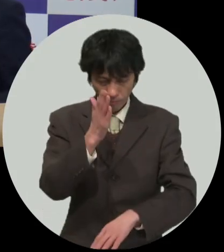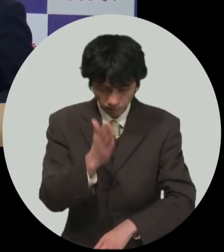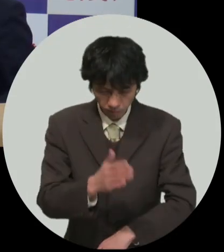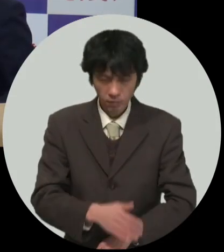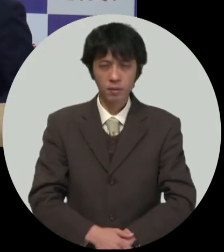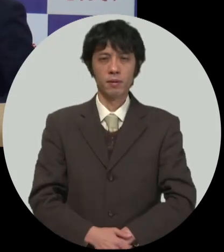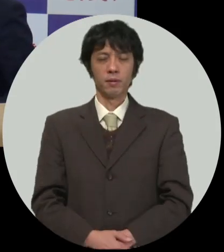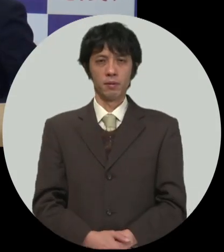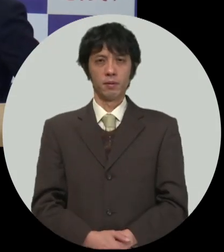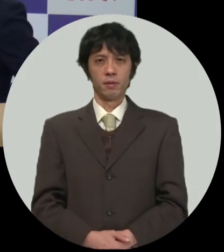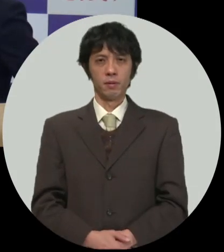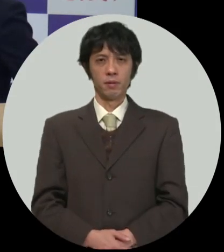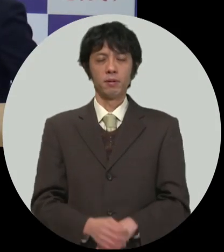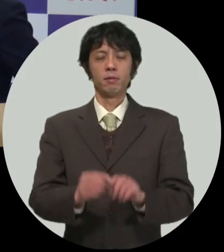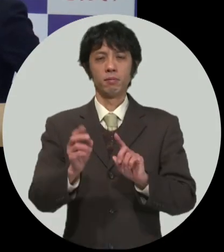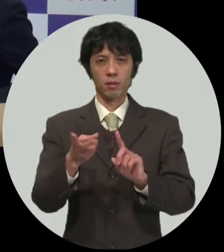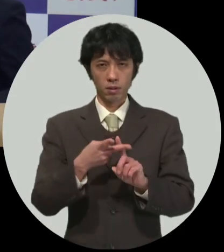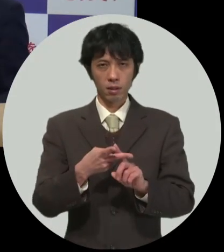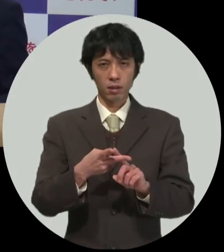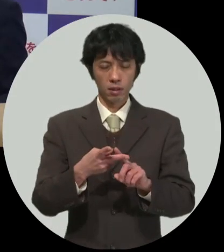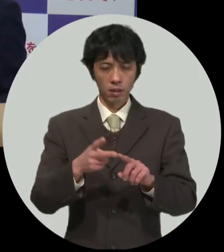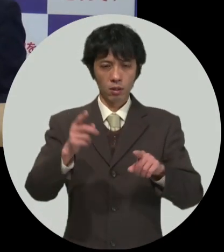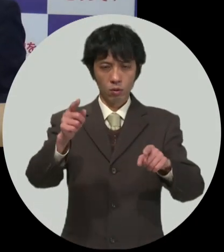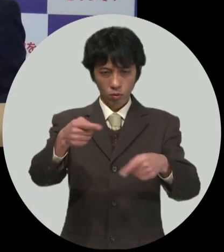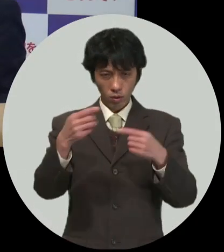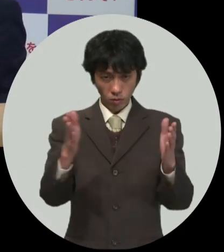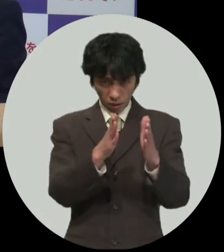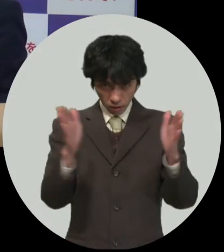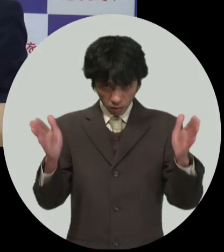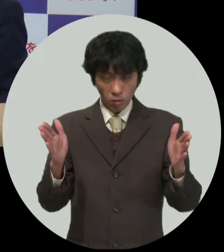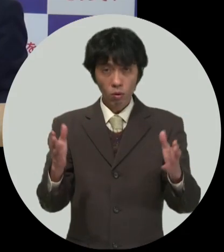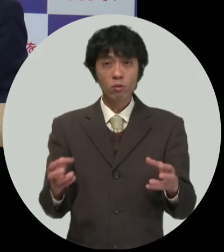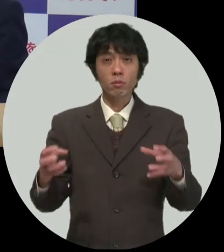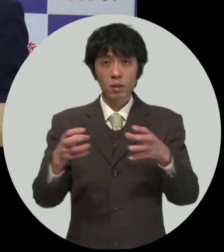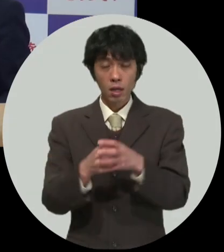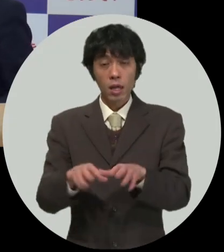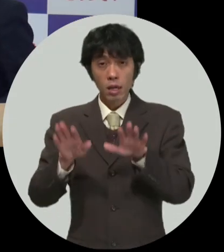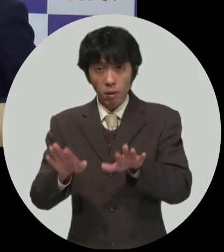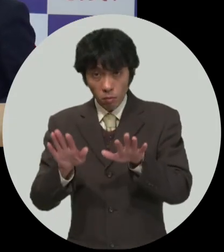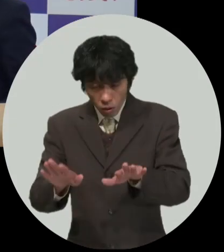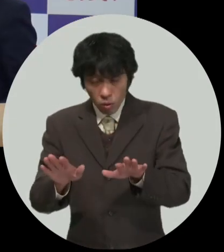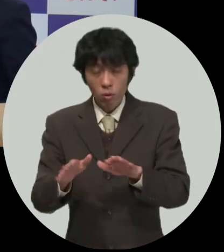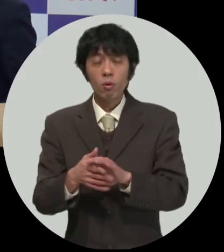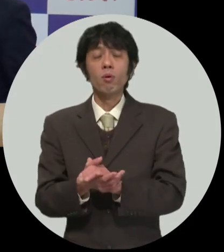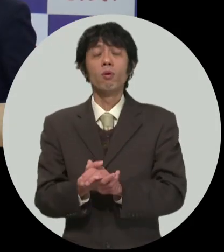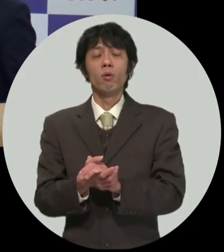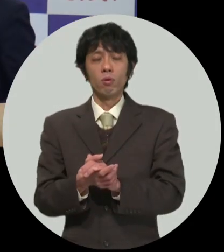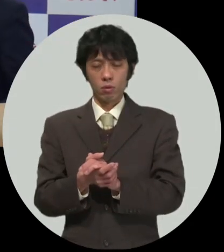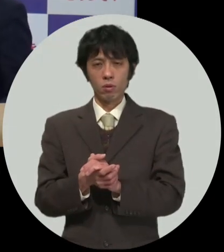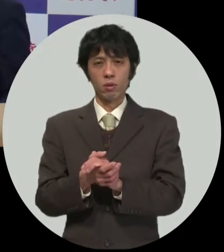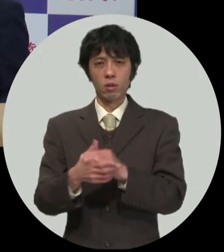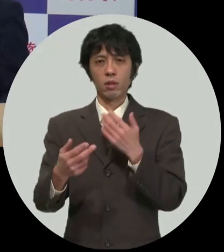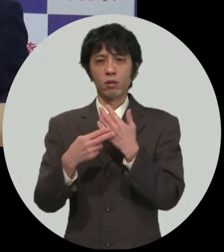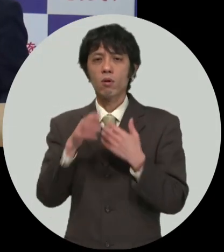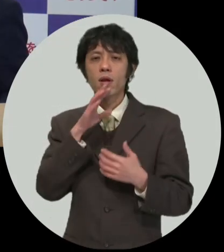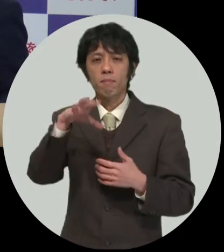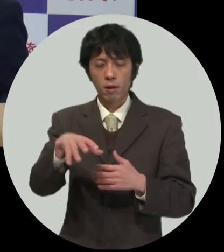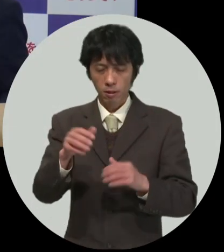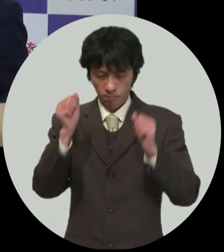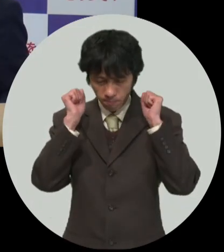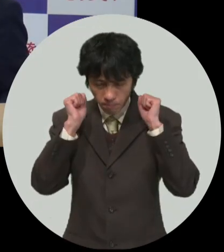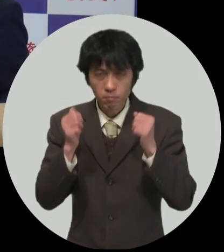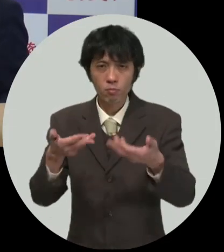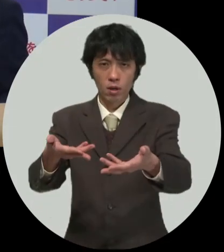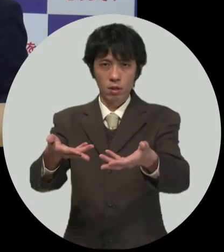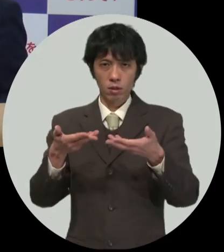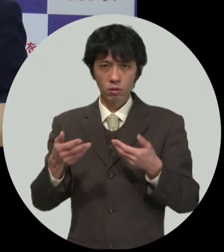にありがとうございます。また年末年始を含め、そして今この瞬間も医療現場の第一線でご